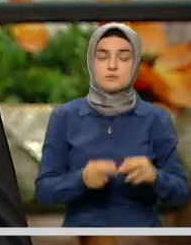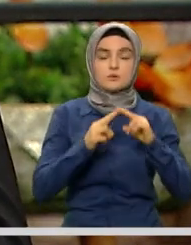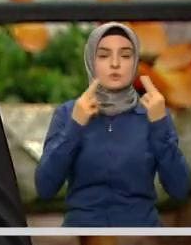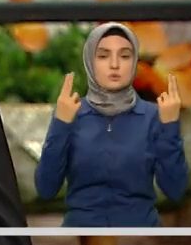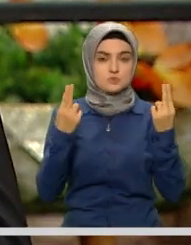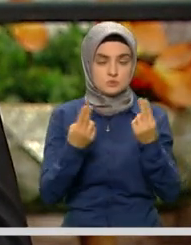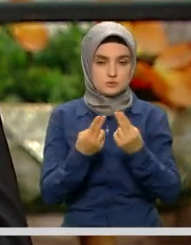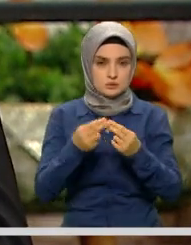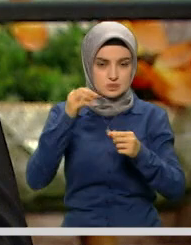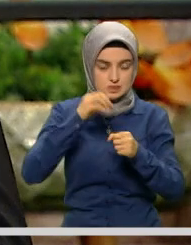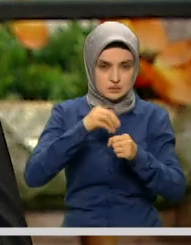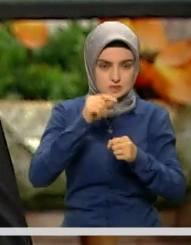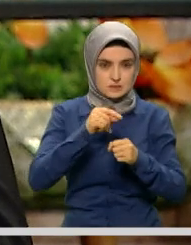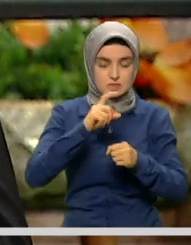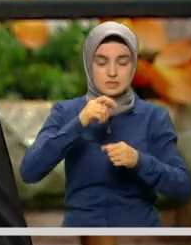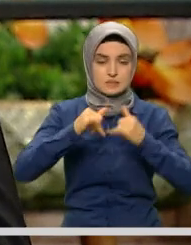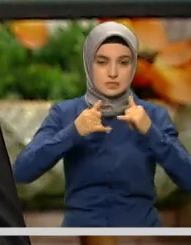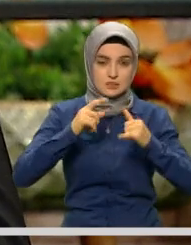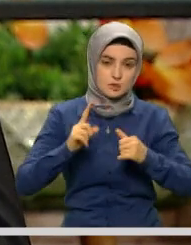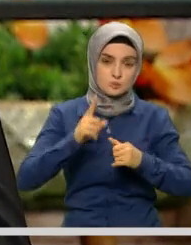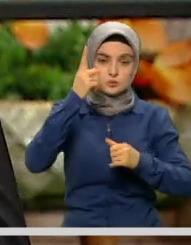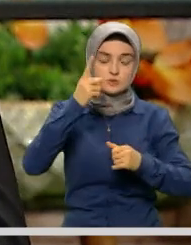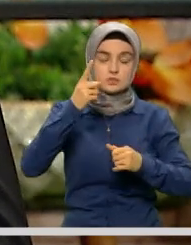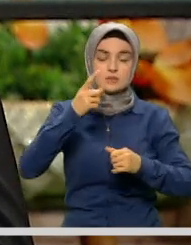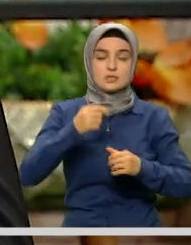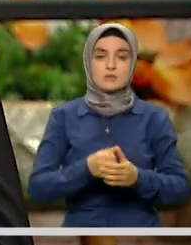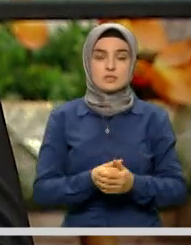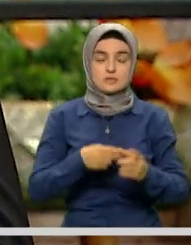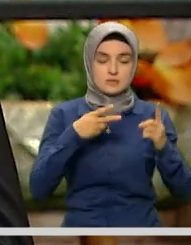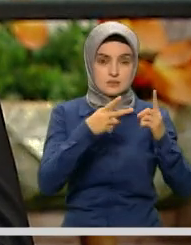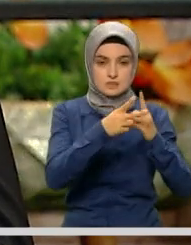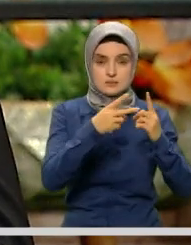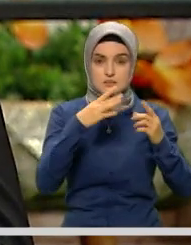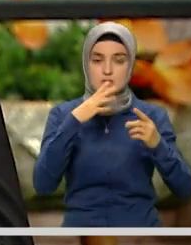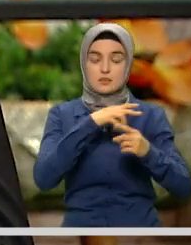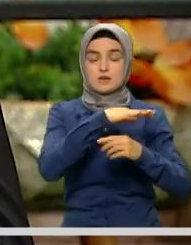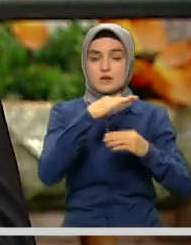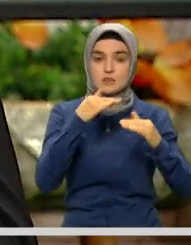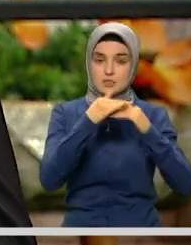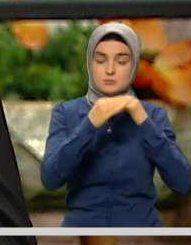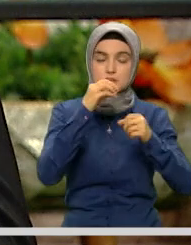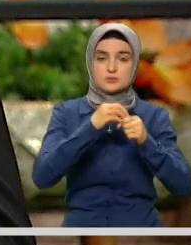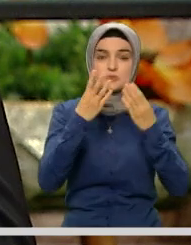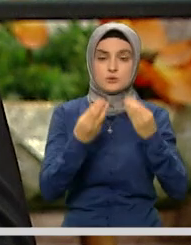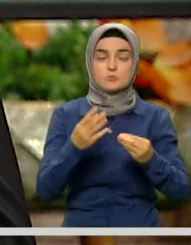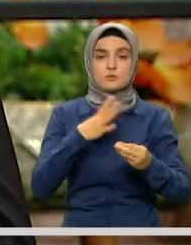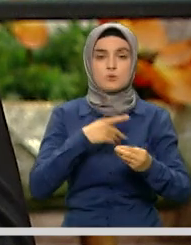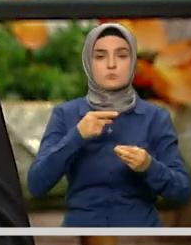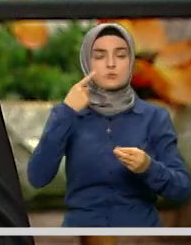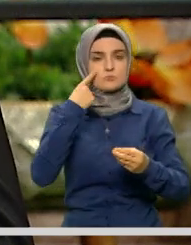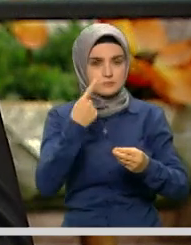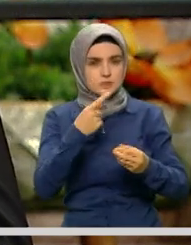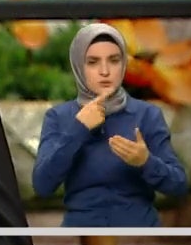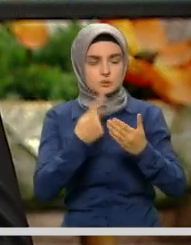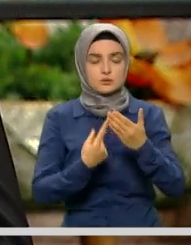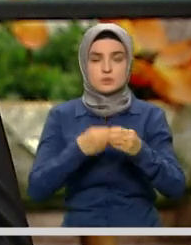aşire-i mübeşşereden dediğimiz cennetle müjdelenen sahabeler arasına giriyor. Bununla bakıyoruz, yine Kur'an-ı Kerim'de hani bir örnek Ka'b